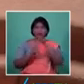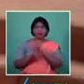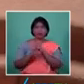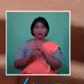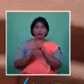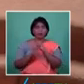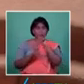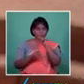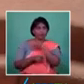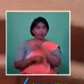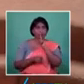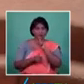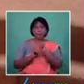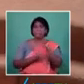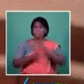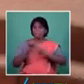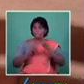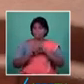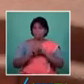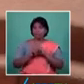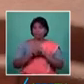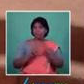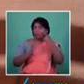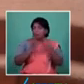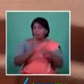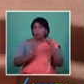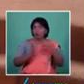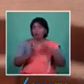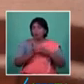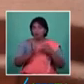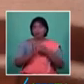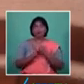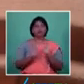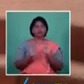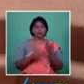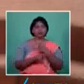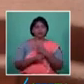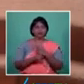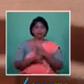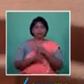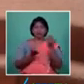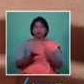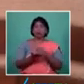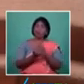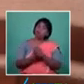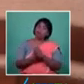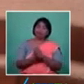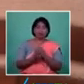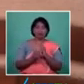රූපවාහිනියේ කියනවා පාර්ලිමේන්තුවේ පයිලට් ප්‍රොජෙක්ට් එකක් හැටියට තමයි මේ ක්‍රියාත්මක වෙන්නේ ඕනනම් ඊළඟට පොලිසියට යන්න